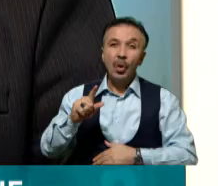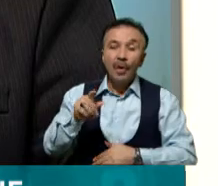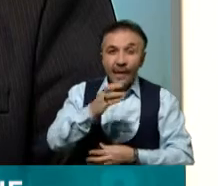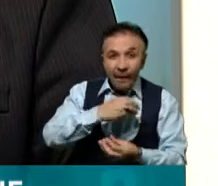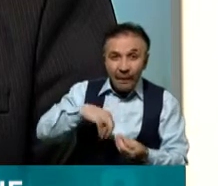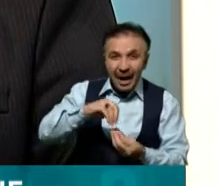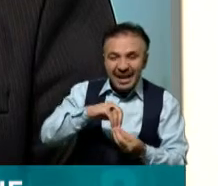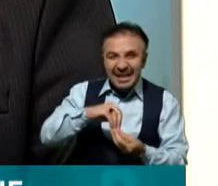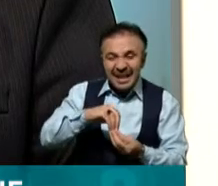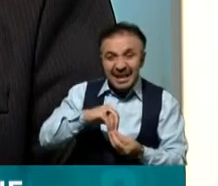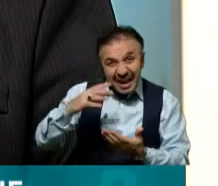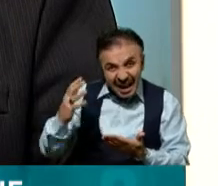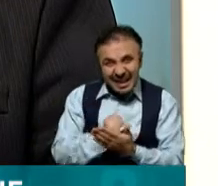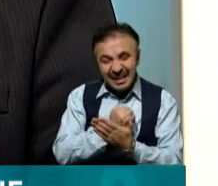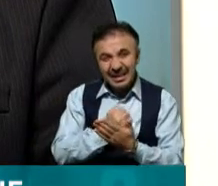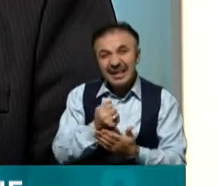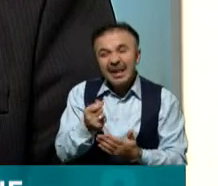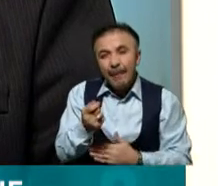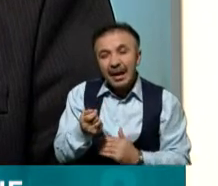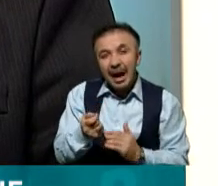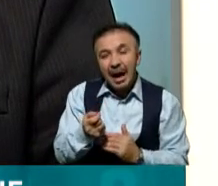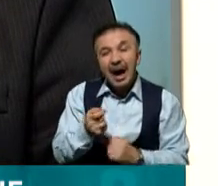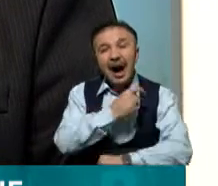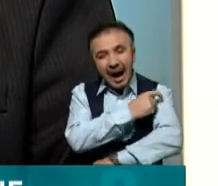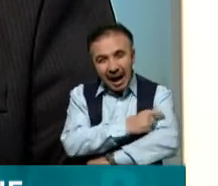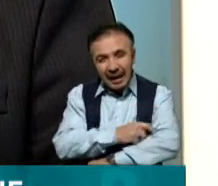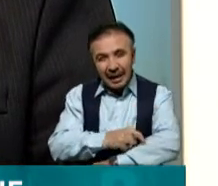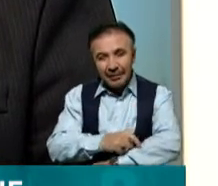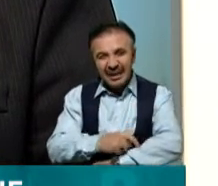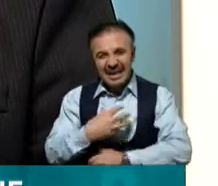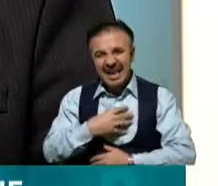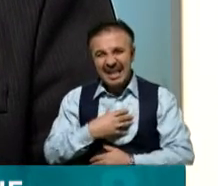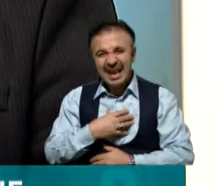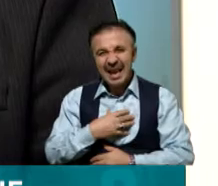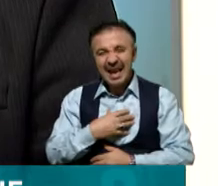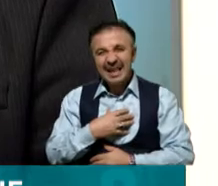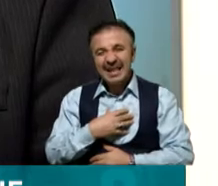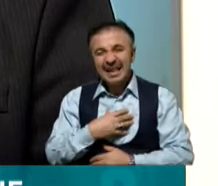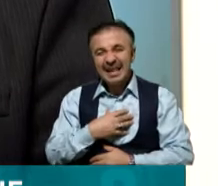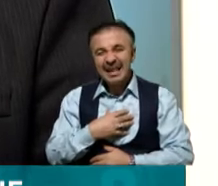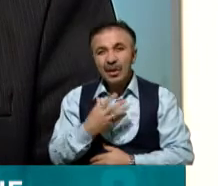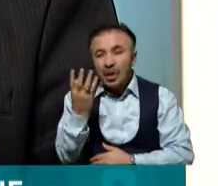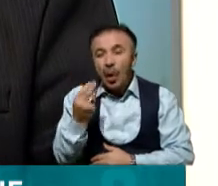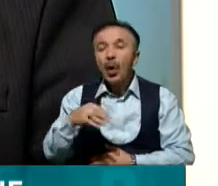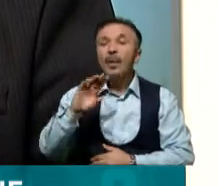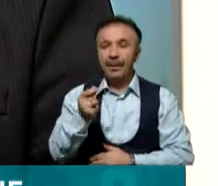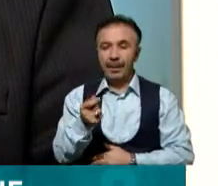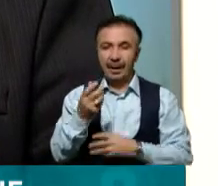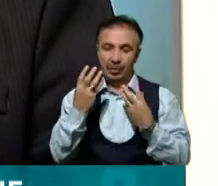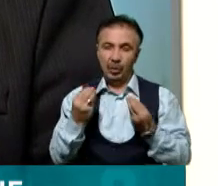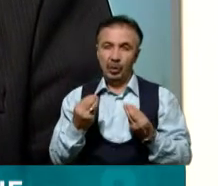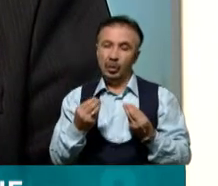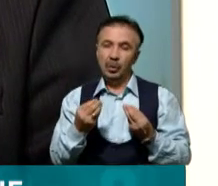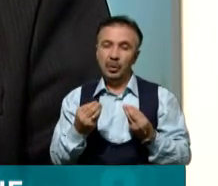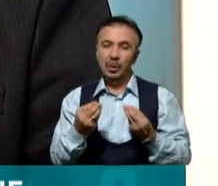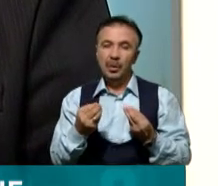haramdır. Haram da kişinin kendine ait olmayan bir şeydir. Bir an önce elinden çıkarması lazım.